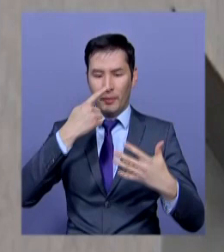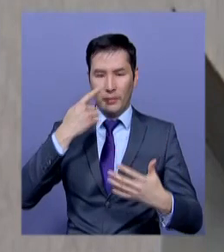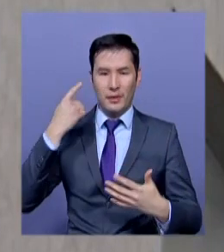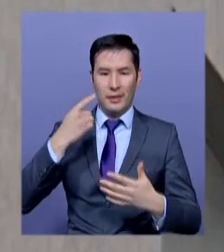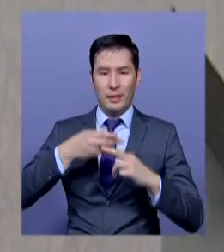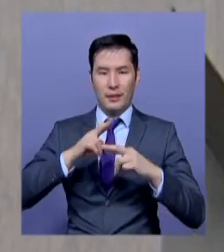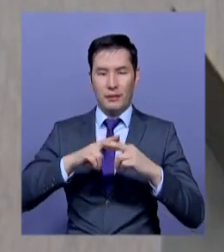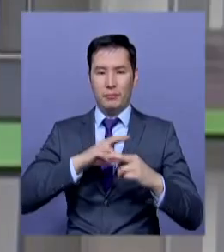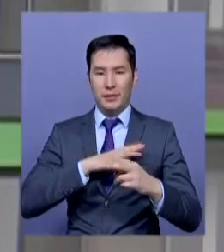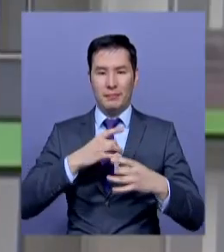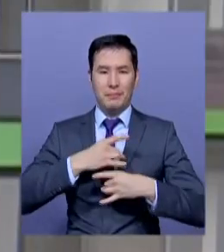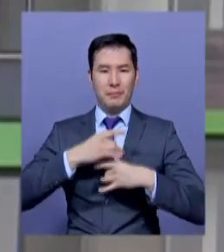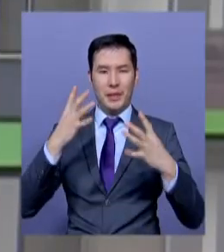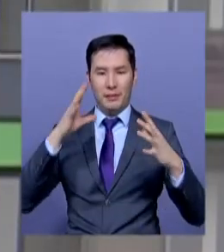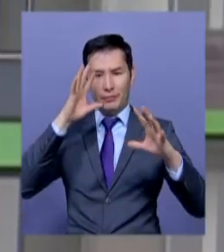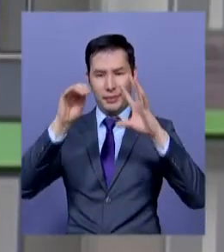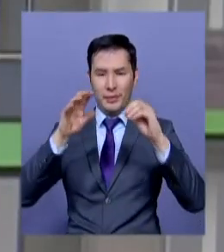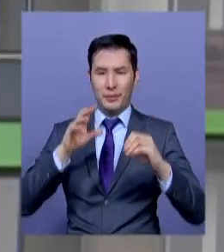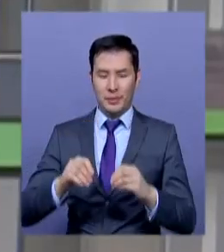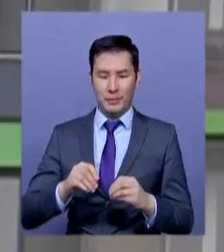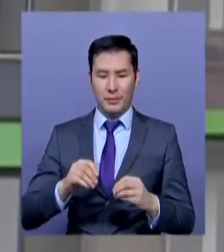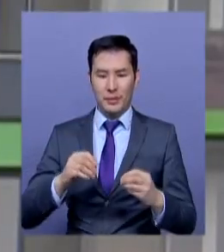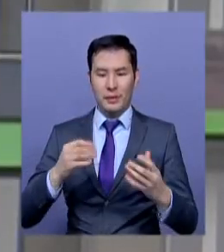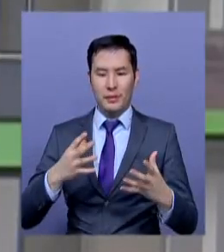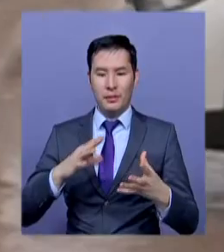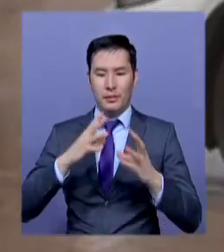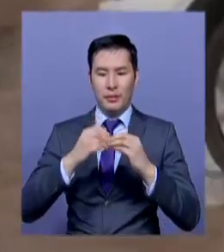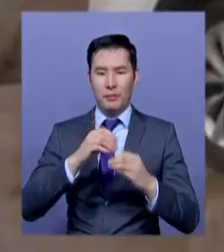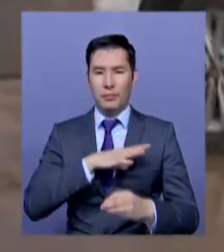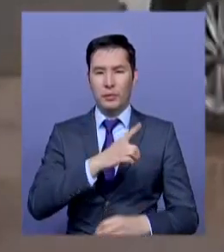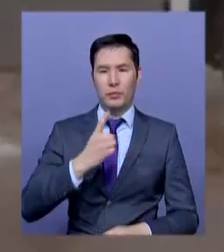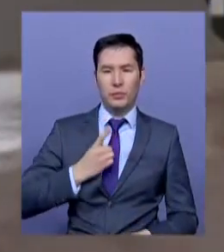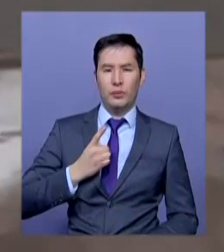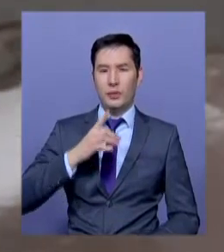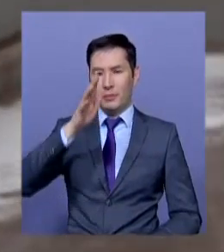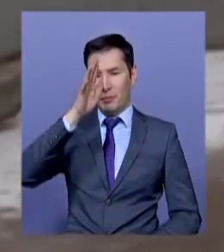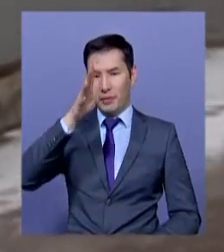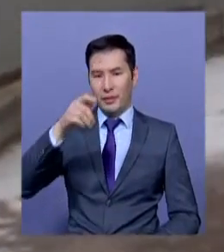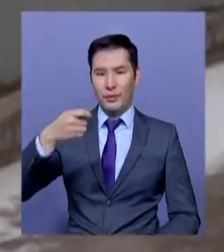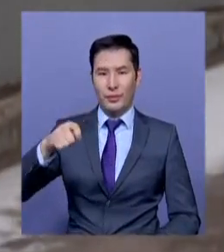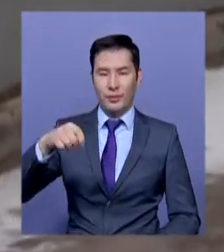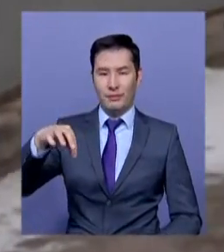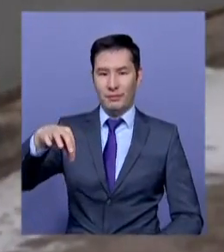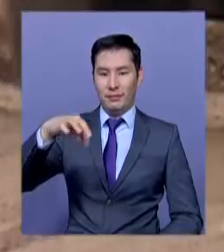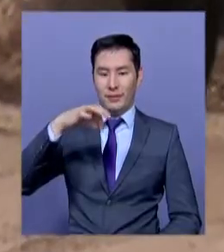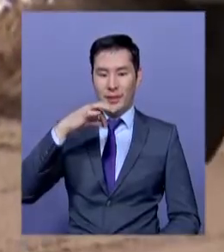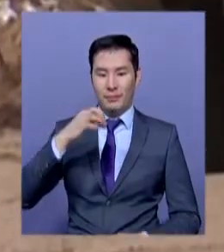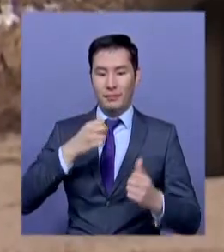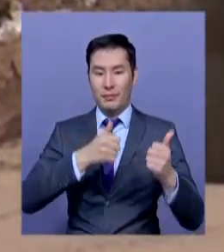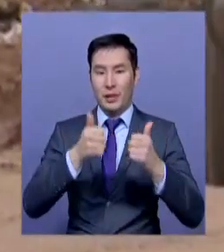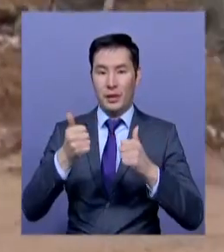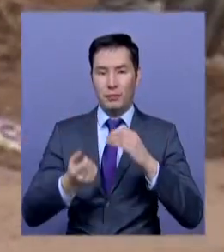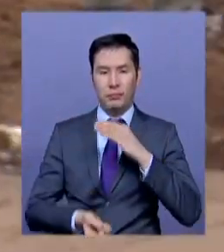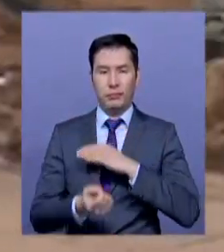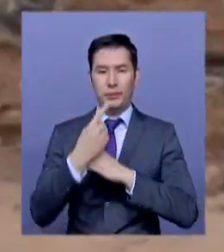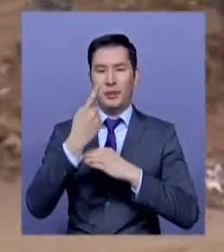басында қоныс тойын тойлап баспаналарына кірген. Нысанның құрылысын 5 жыл күткен жұртшылық енді міне пәтер кілтін алдығау дегенде тағы бір проблемаға